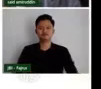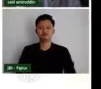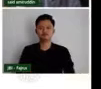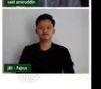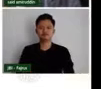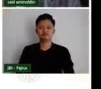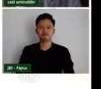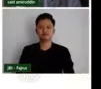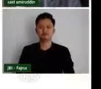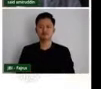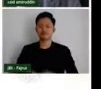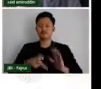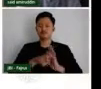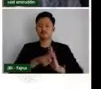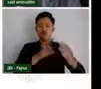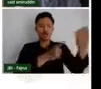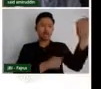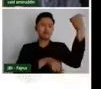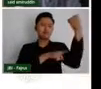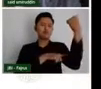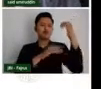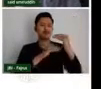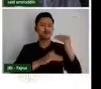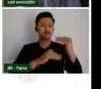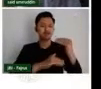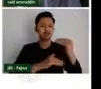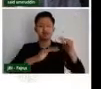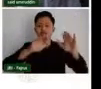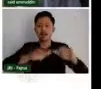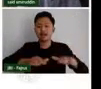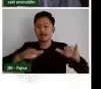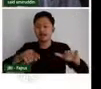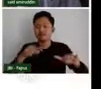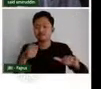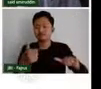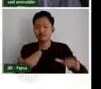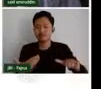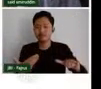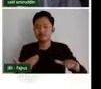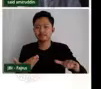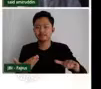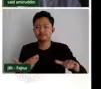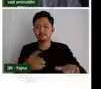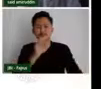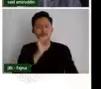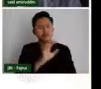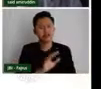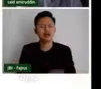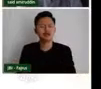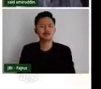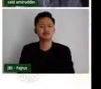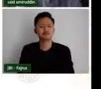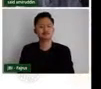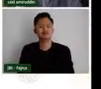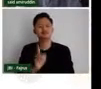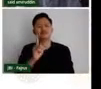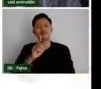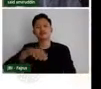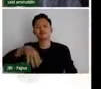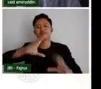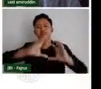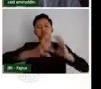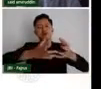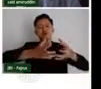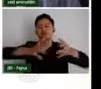satu kompetensi dasar itu anak-anak bisa menyebutkan planet-planet yang ada dalam tata surya. Sehingga